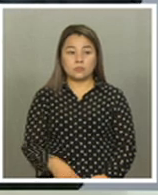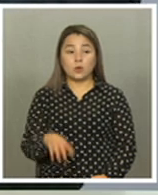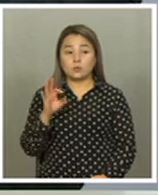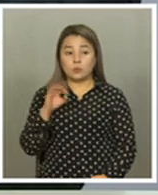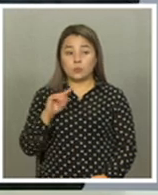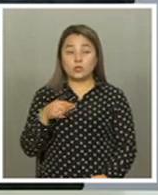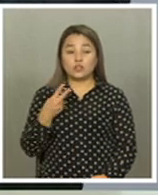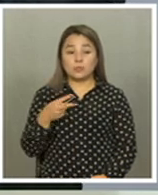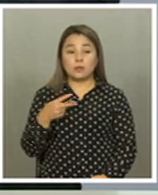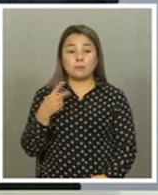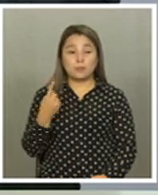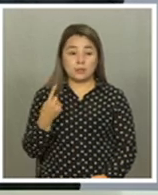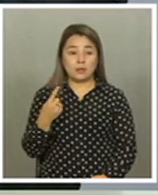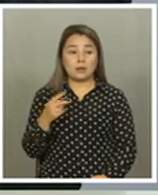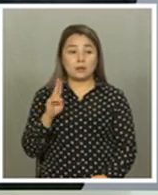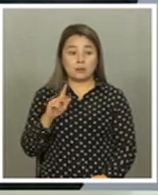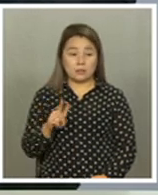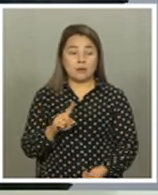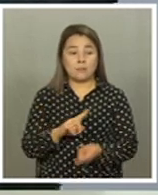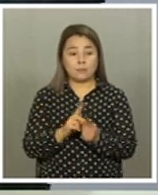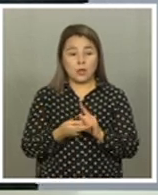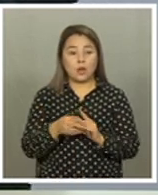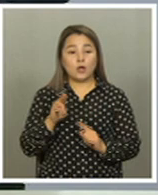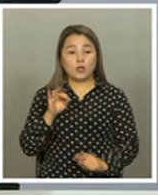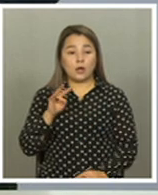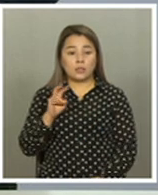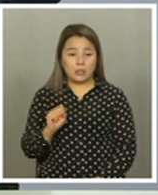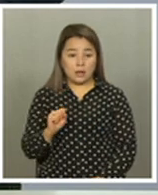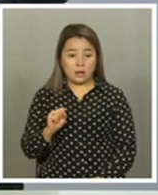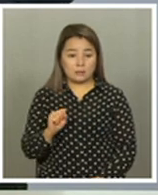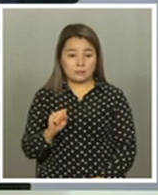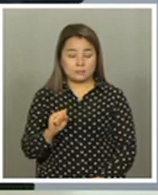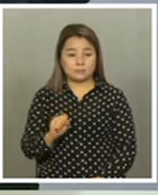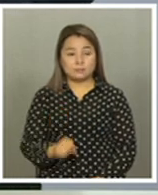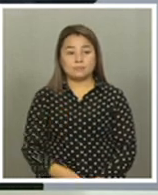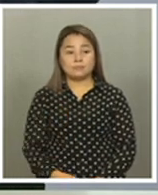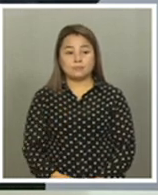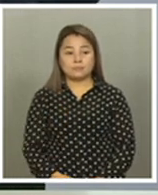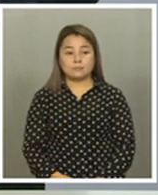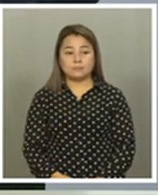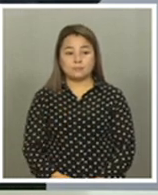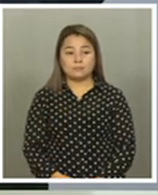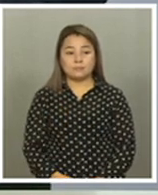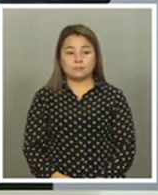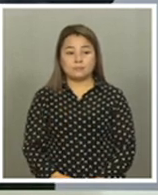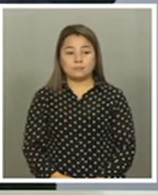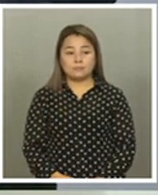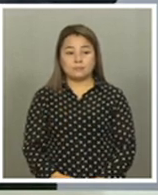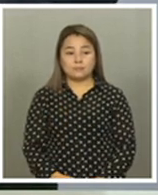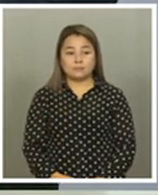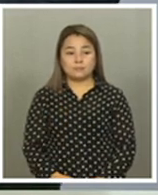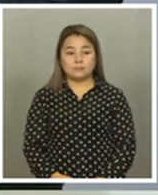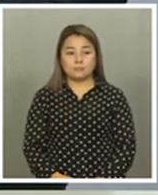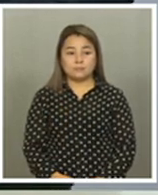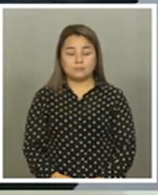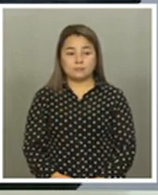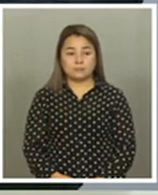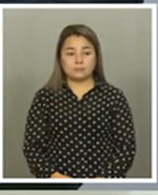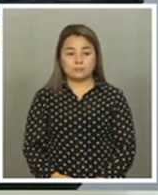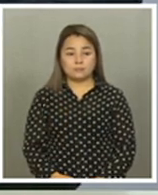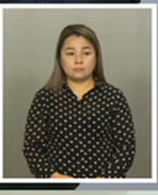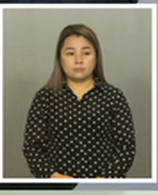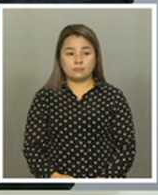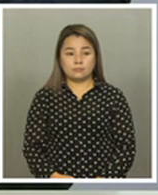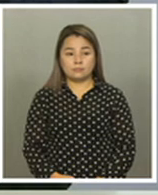0,121 килограммды тоннаға айналдырайық. Тоннаға айналдыру үшін 0,121-ді көбейтеміз 1000-нан 1 тоннаға.